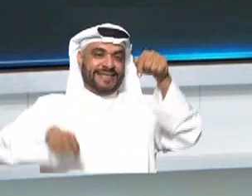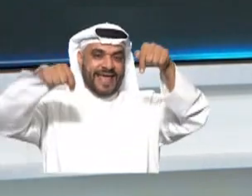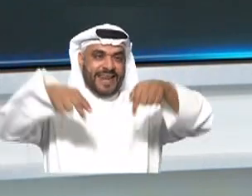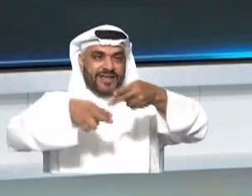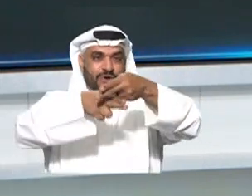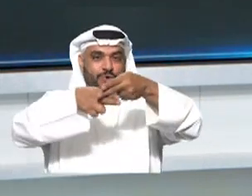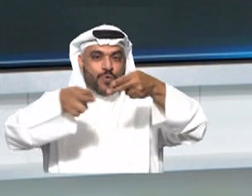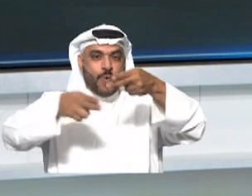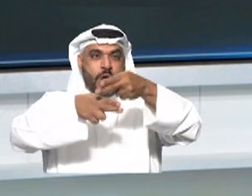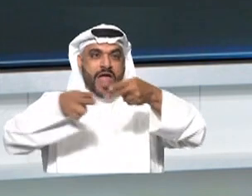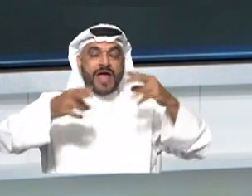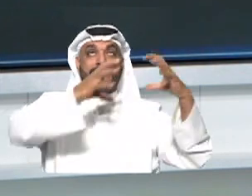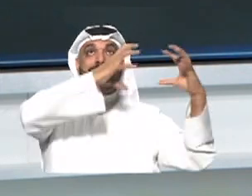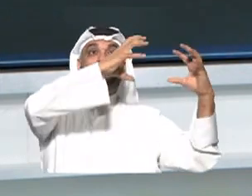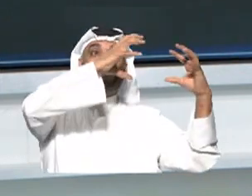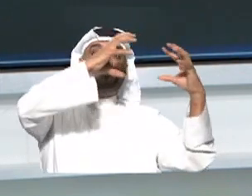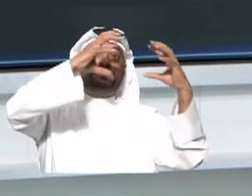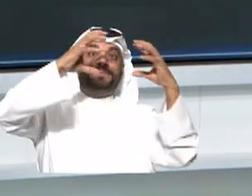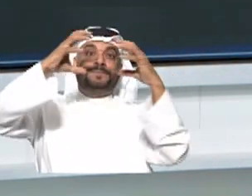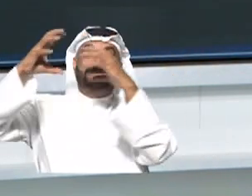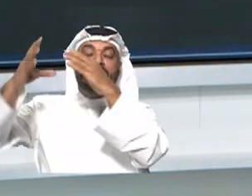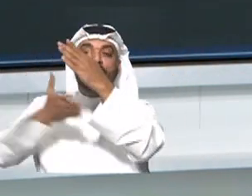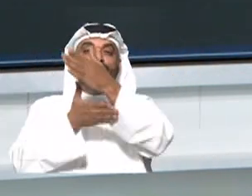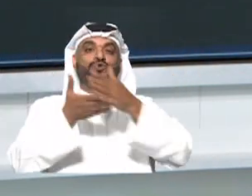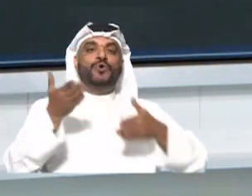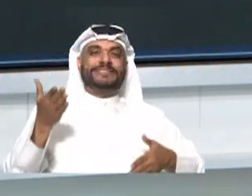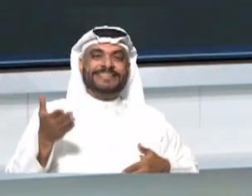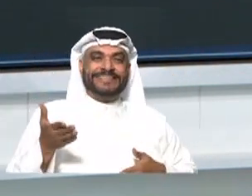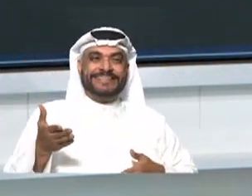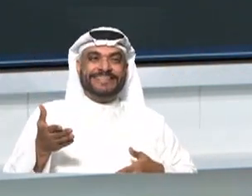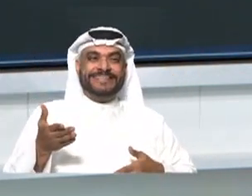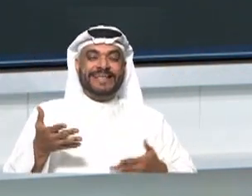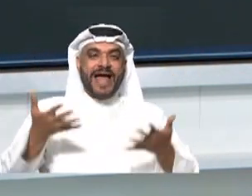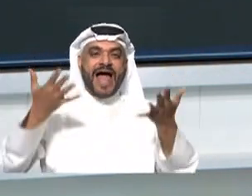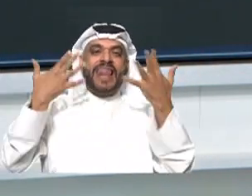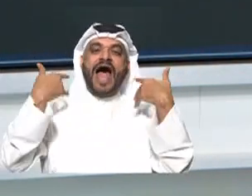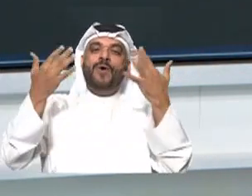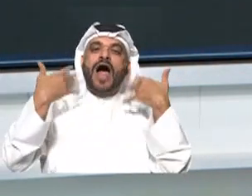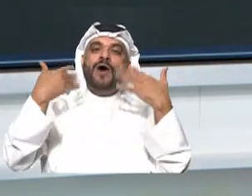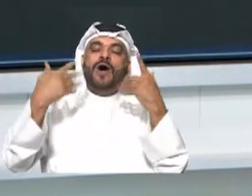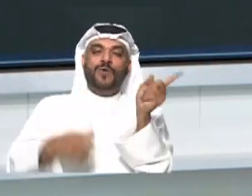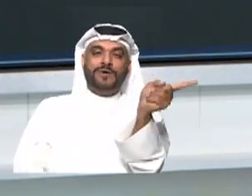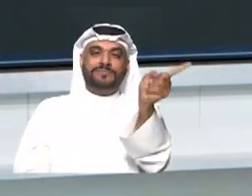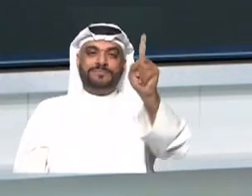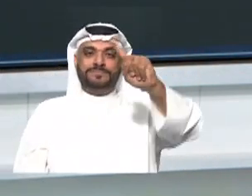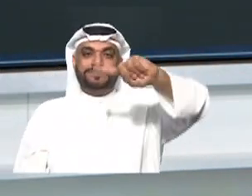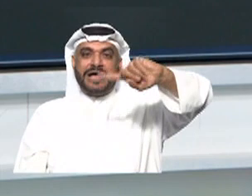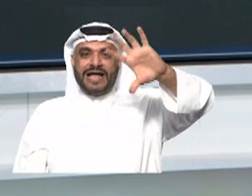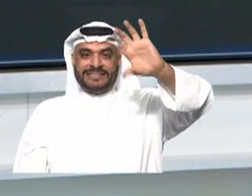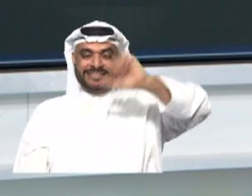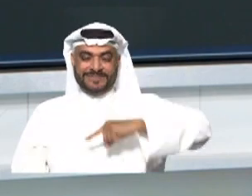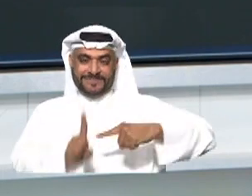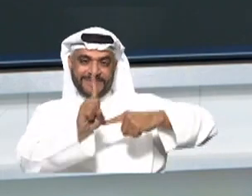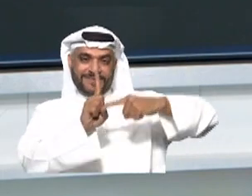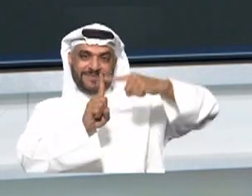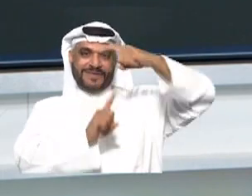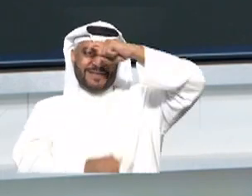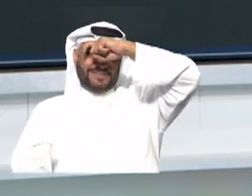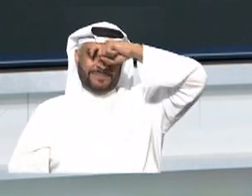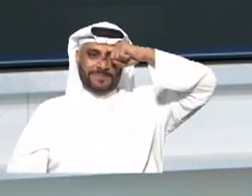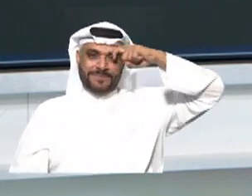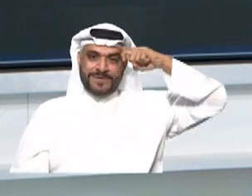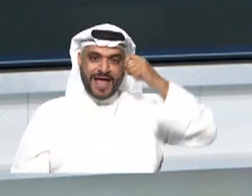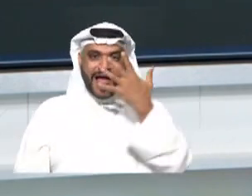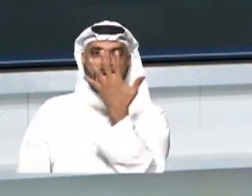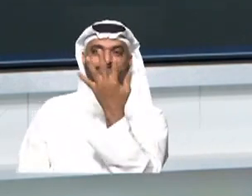الكويت. أجواءنا غائمة جزئيا والرياح شمالية سرعتها 9 كيلومتر في الساعة. درجة الحرارة الحالية 25 درجة مئوية.